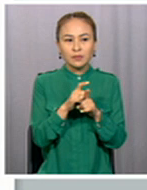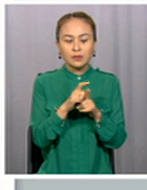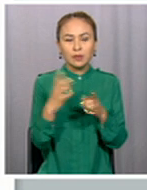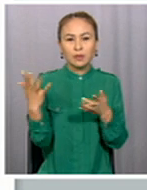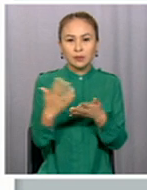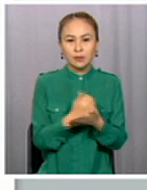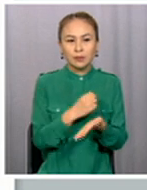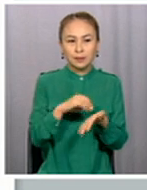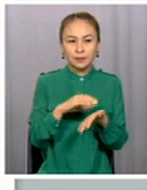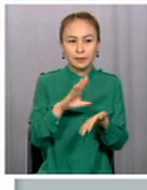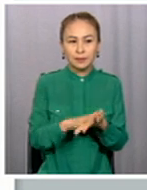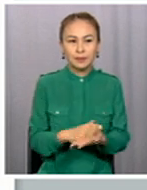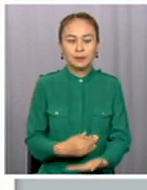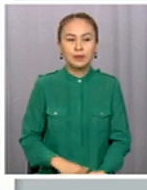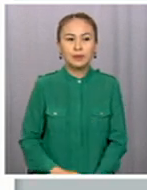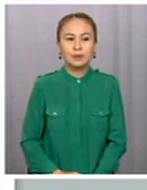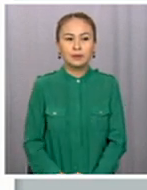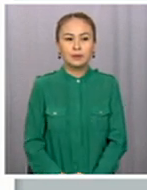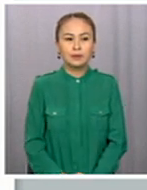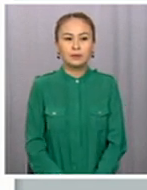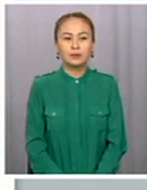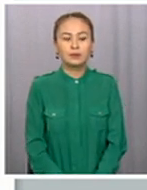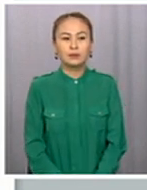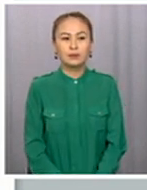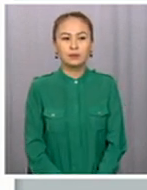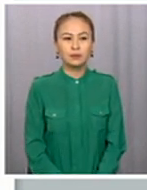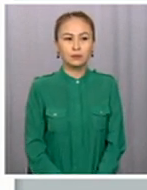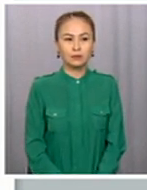тауып белгілеп аламыз.